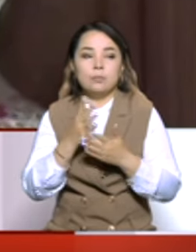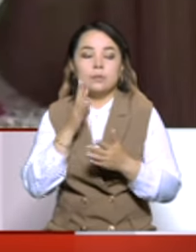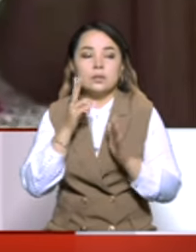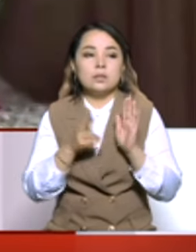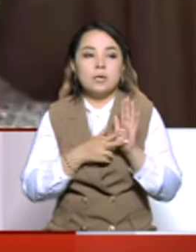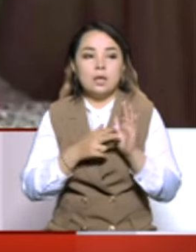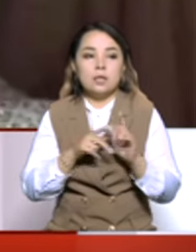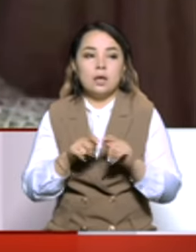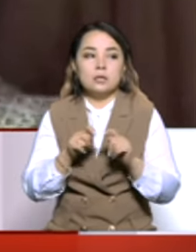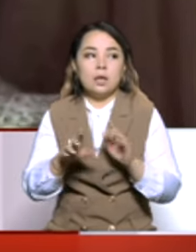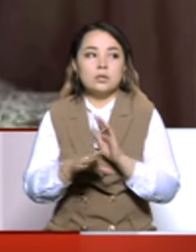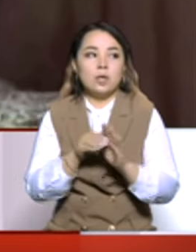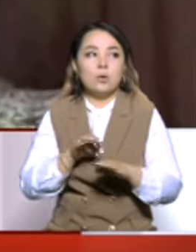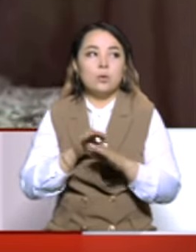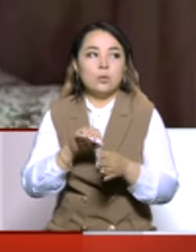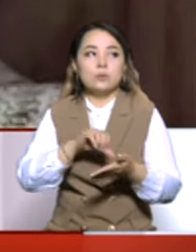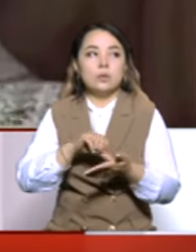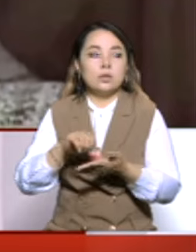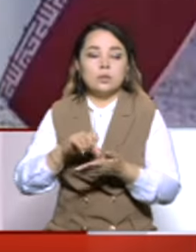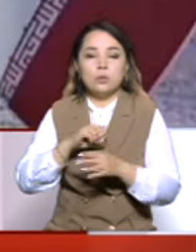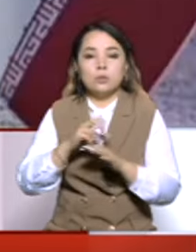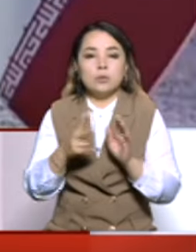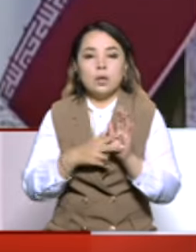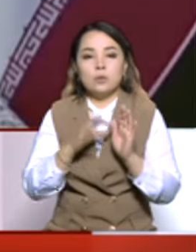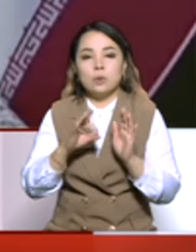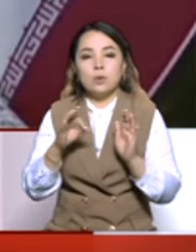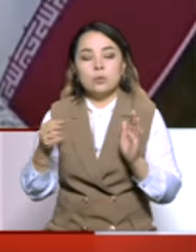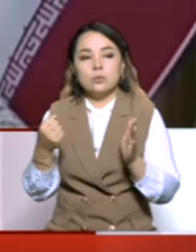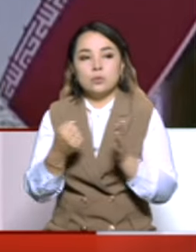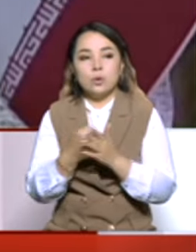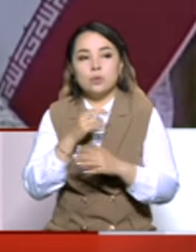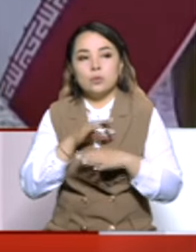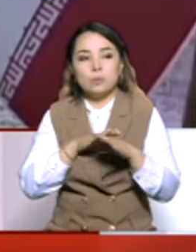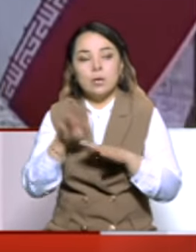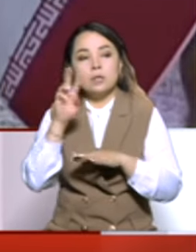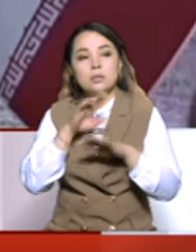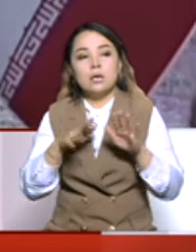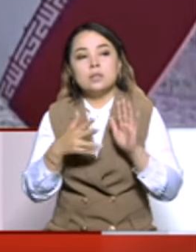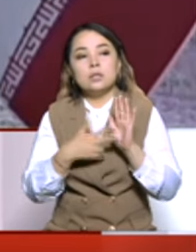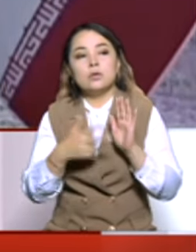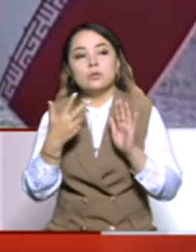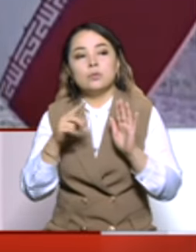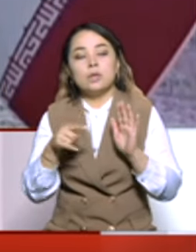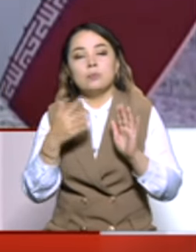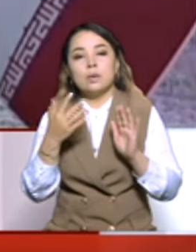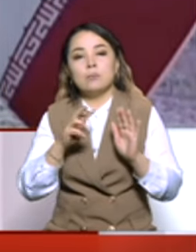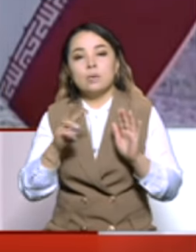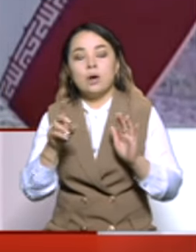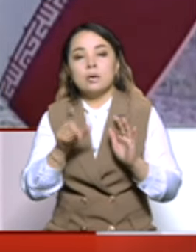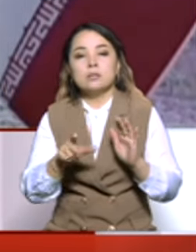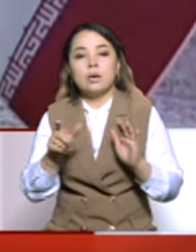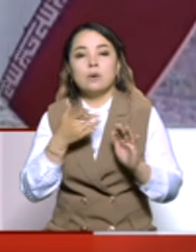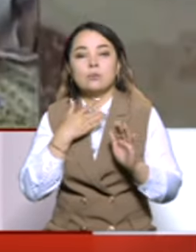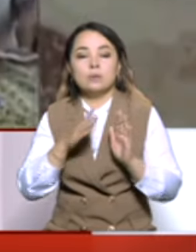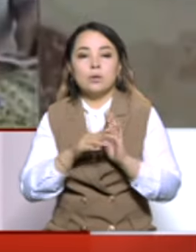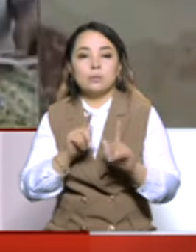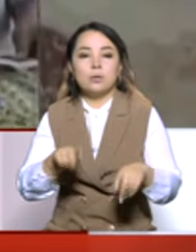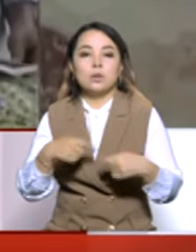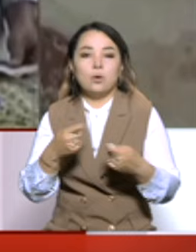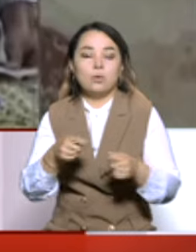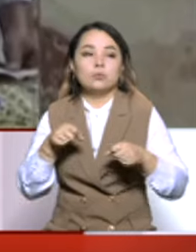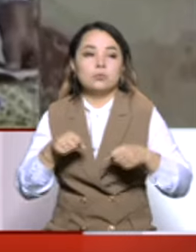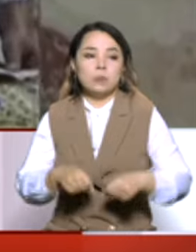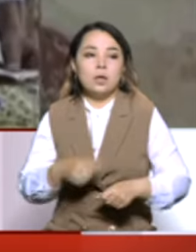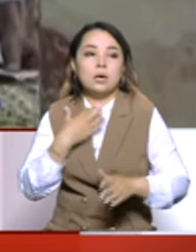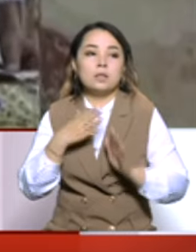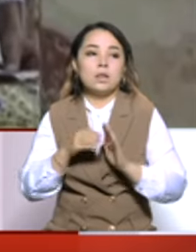8-де ашылған сайлау учаскелері кешкі 18:00-ге дейін жұмыс істейді. Елде 83,5 миллион азамат дауыс беру құқығына ие.